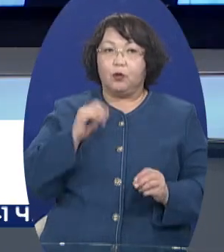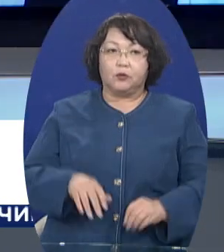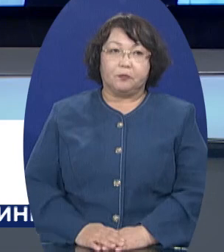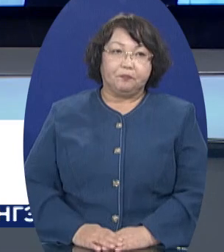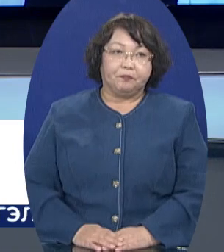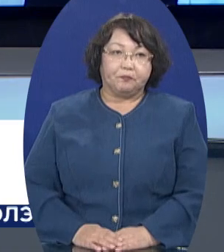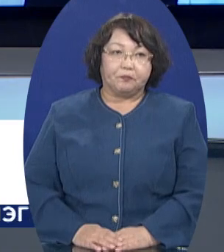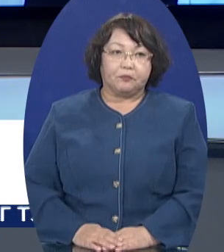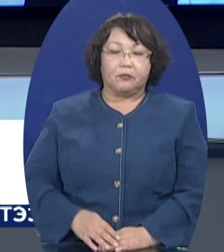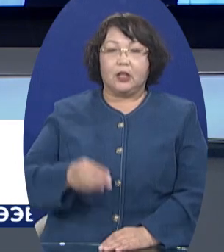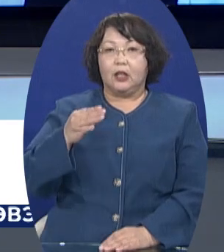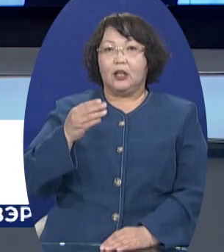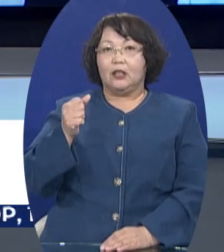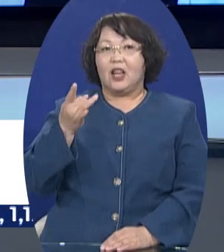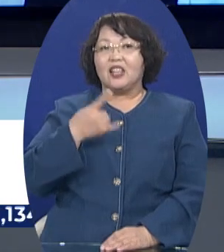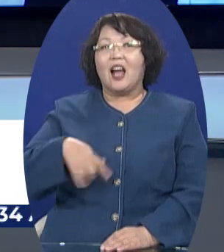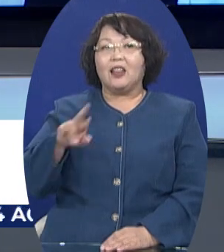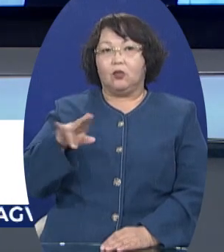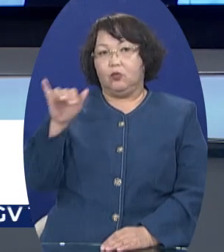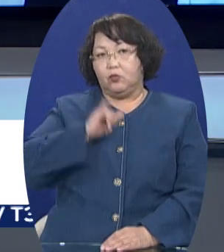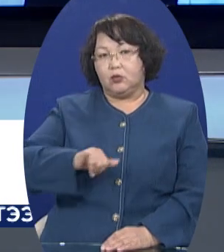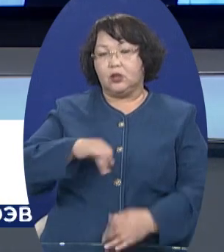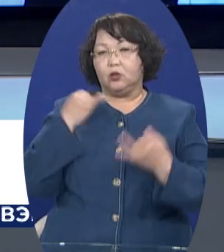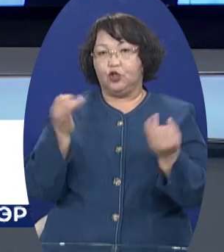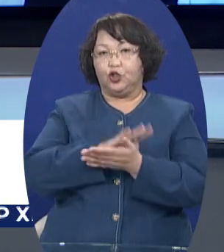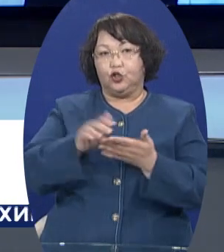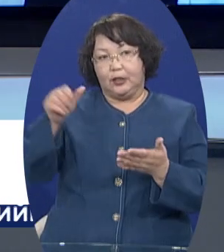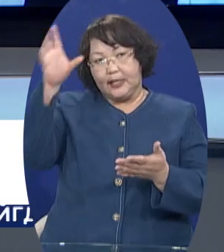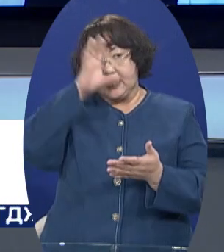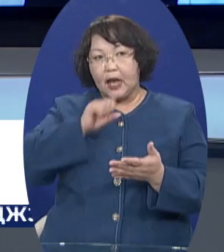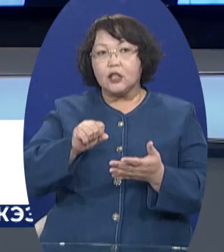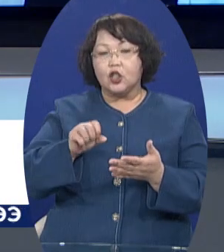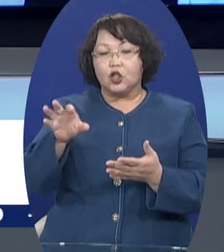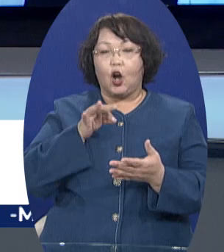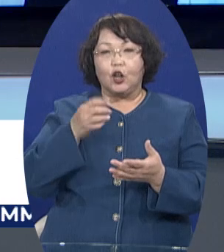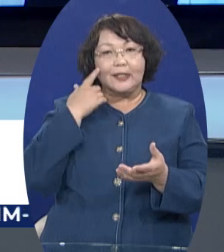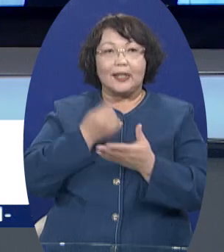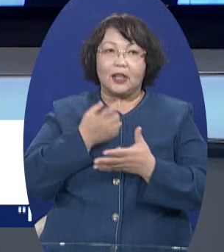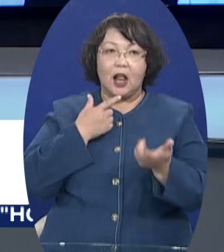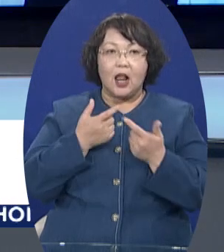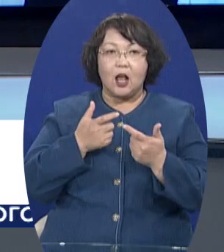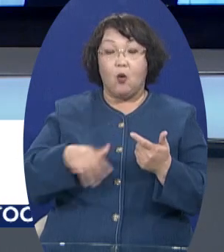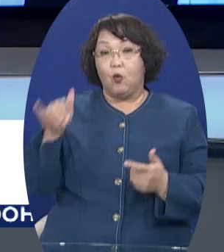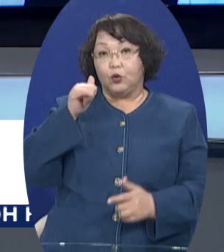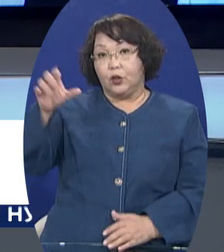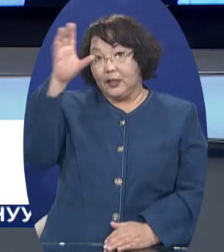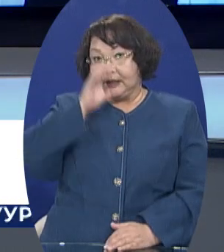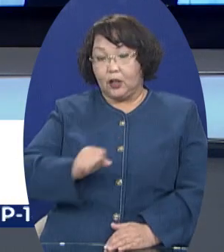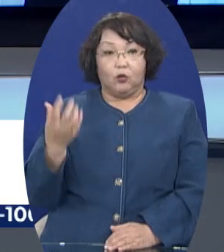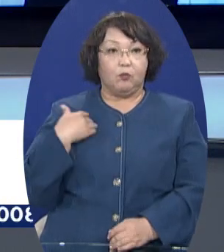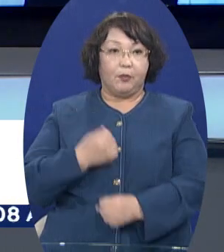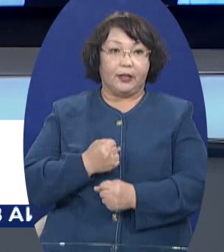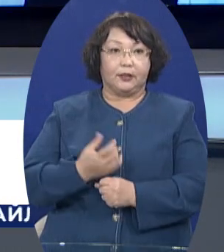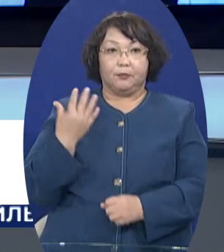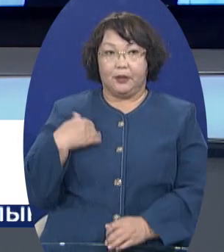Тайландын парламент Мягмар гарагт шинээр ерөнхий сайдыг сонгох санал хураалтыг явуулсан. За үүнтэй зэрэгцэн тус улсын ерөнхий сайдаар нэгэн үед ажиллаж